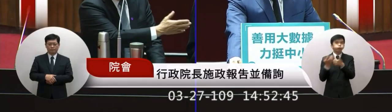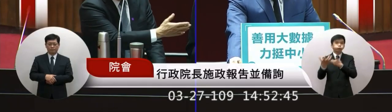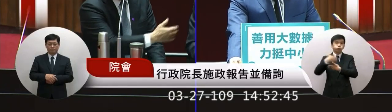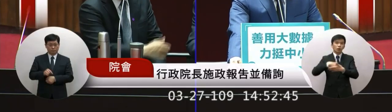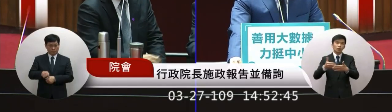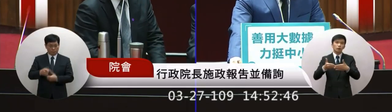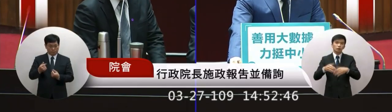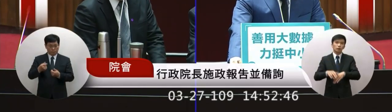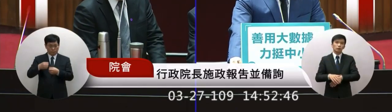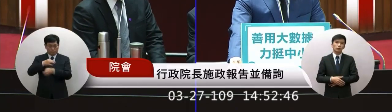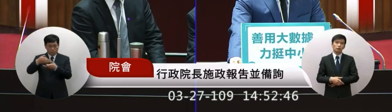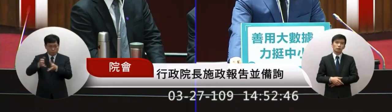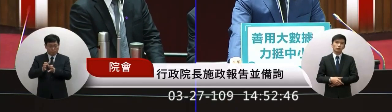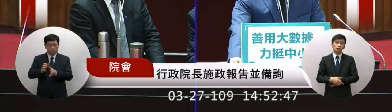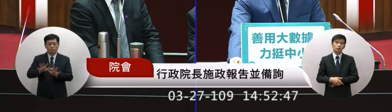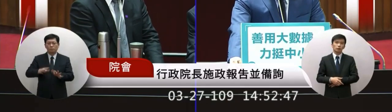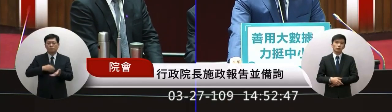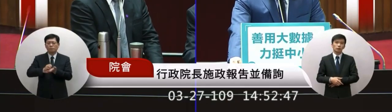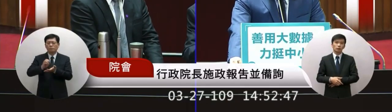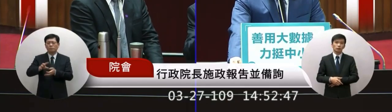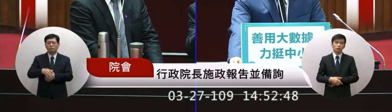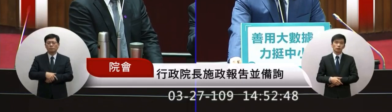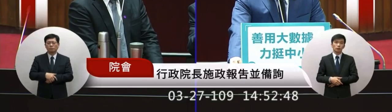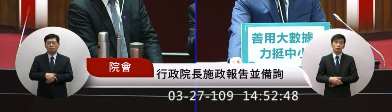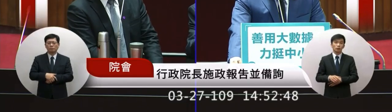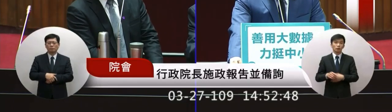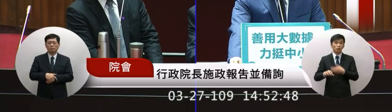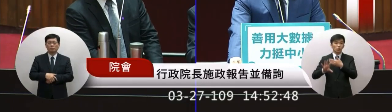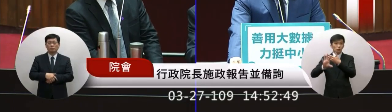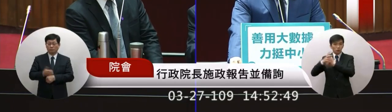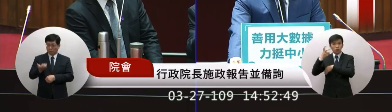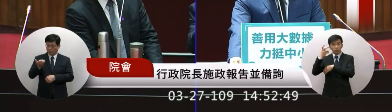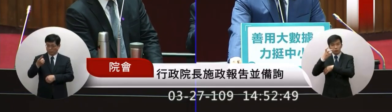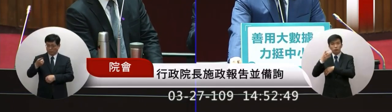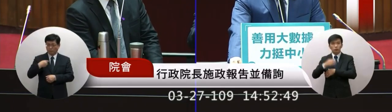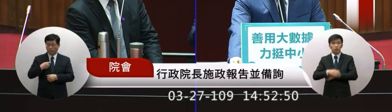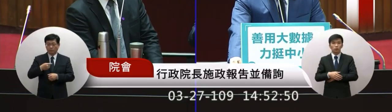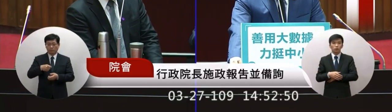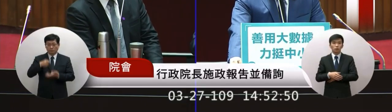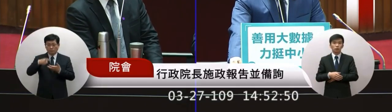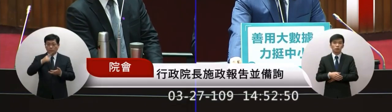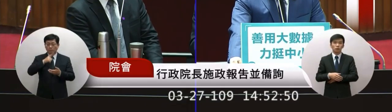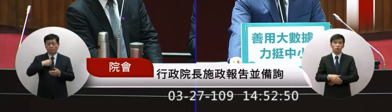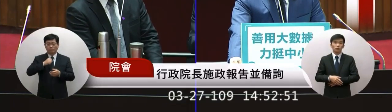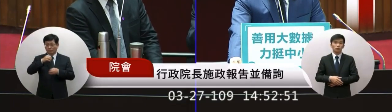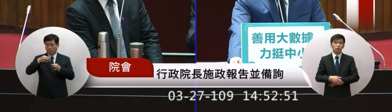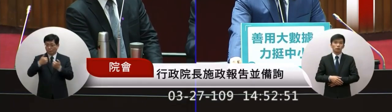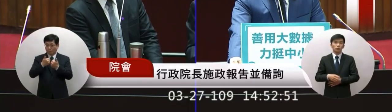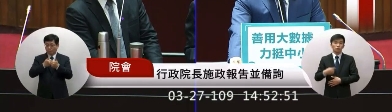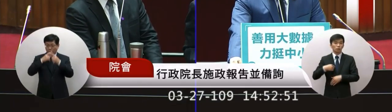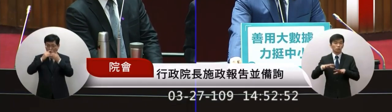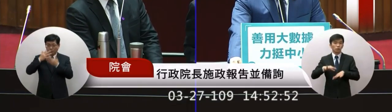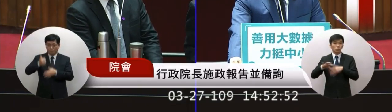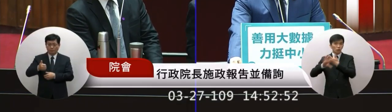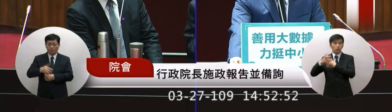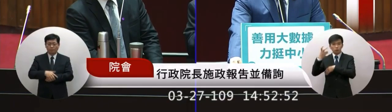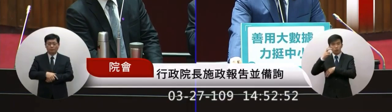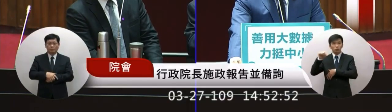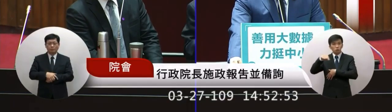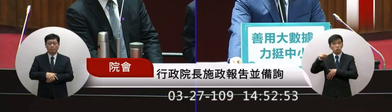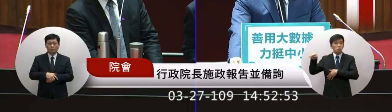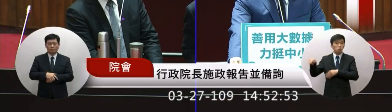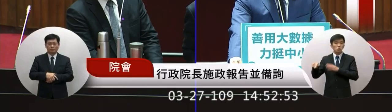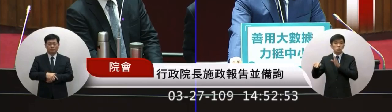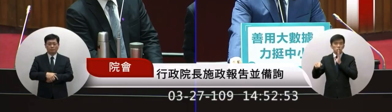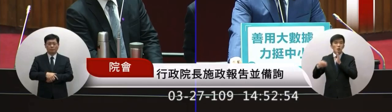个我们经济部其 实，我来甲委员报告者。 因为咱的外管吼，咱的外管是，咱的外管吼，基本上是